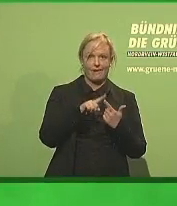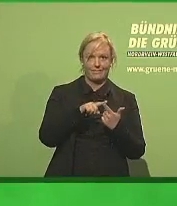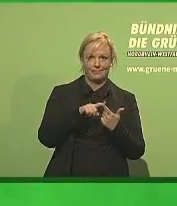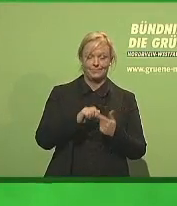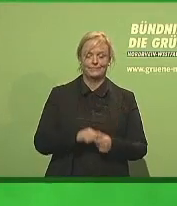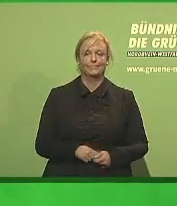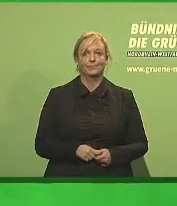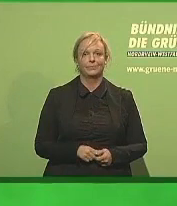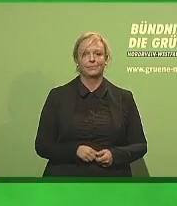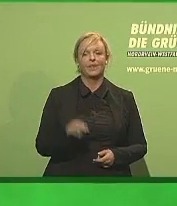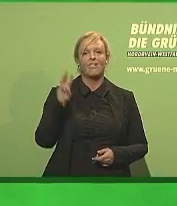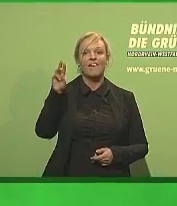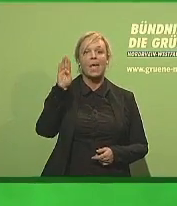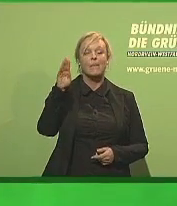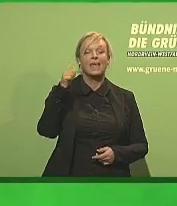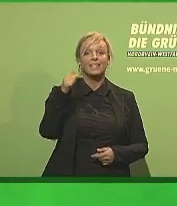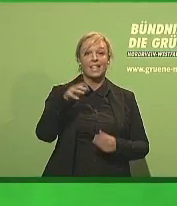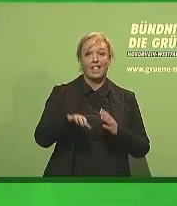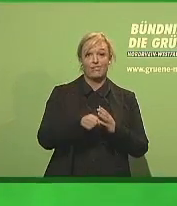ein WBT neu